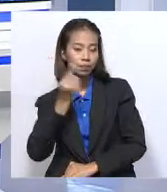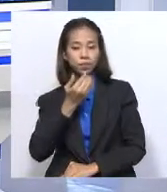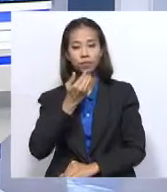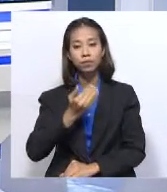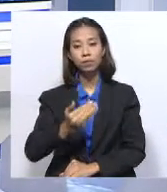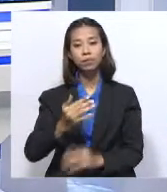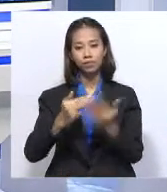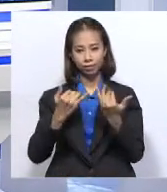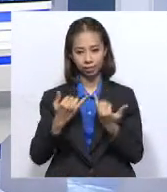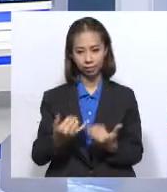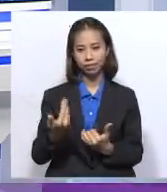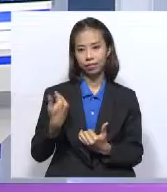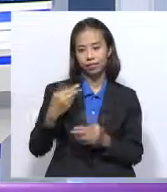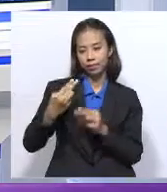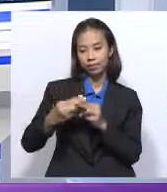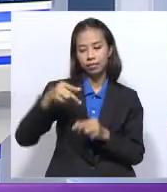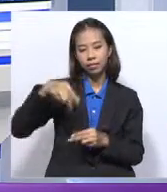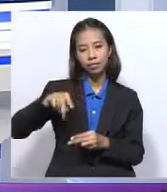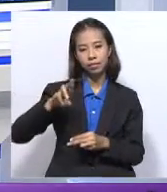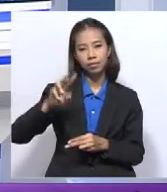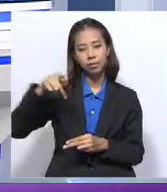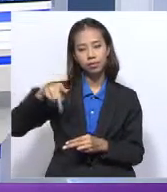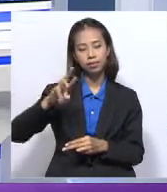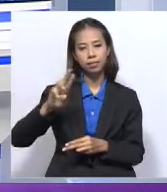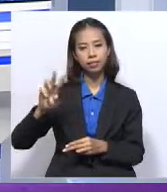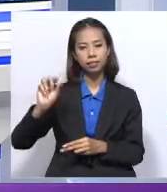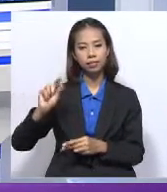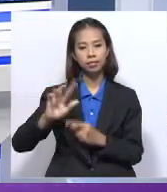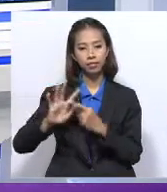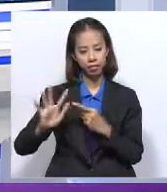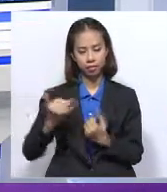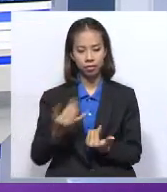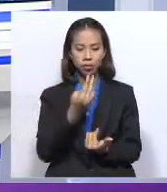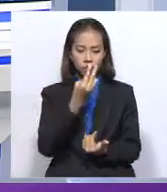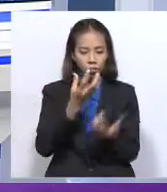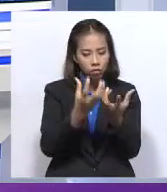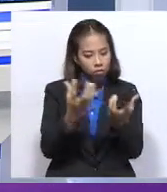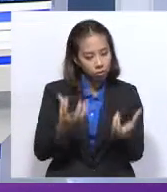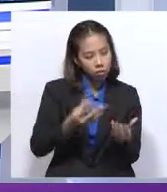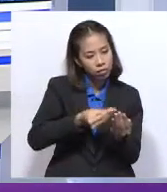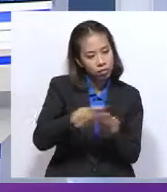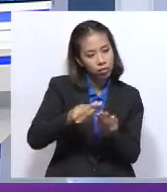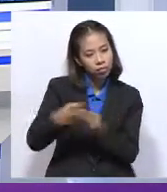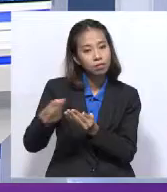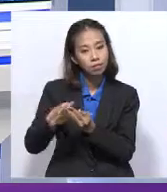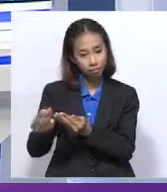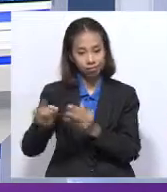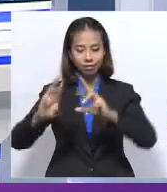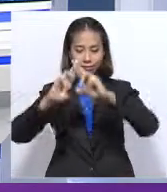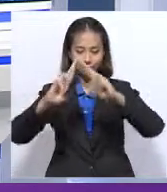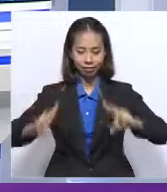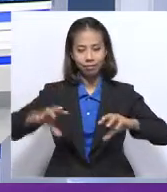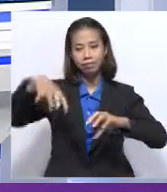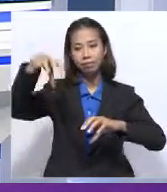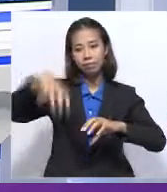อเนื่องนะครับวันนี้คุณพรพันสามากโฉมจะพาคุณผู้ชมนะครับไปเลือกซื้อสินค้าภายในร้านโครงการกำลังใจในพระ